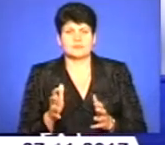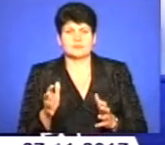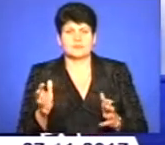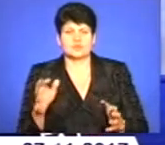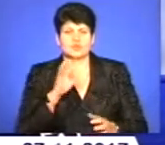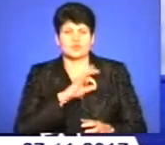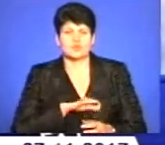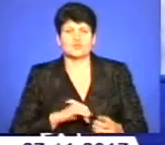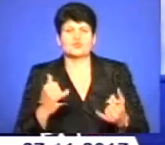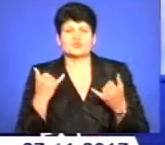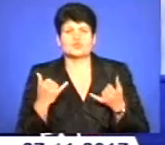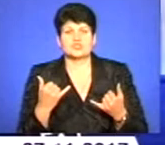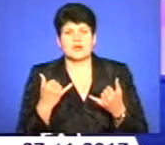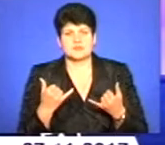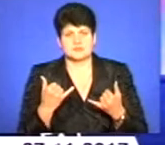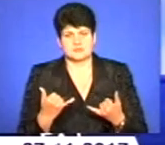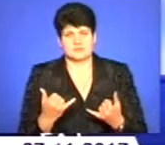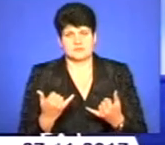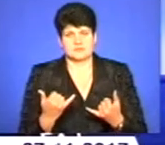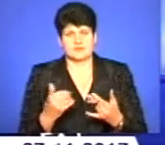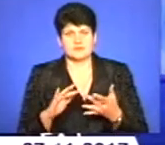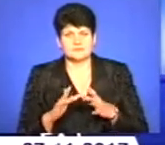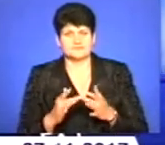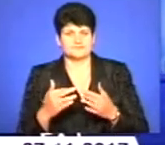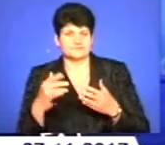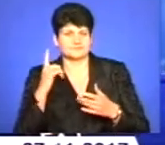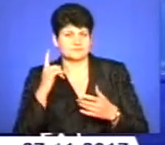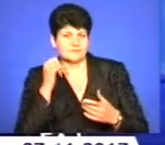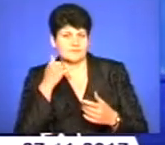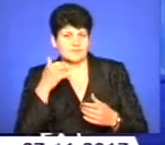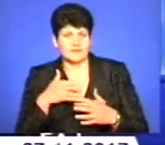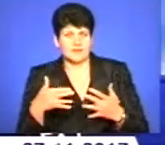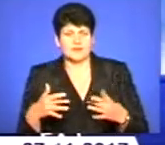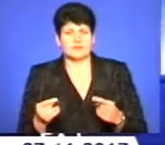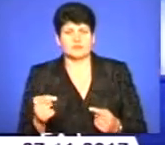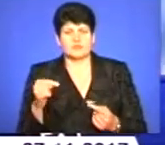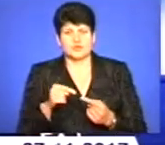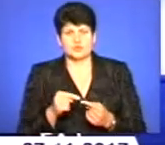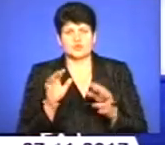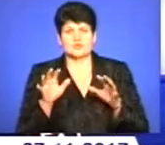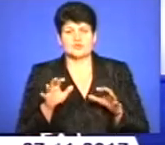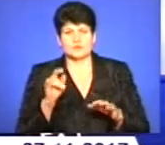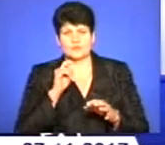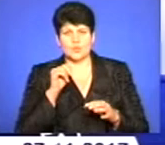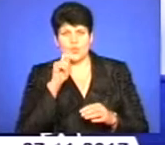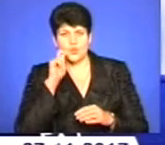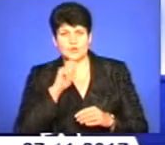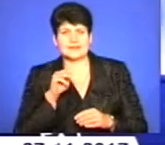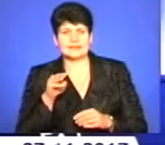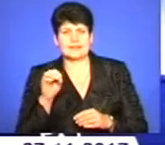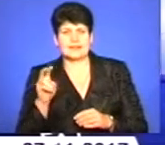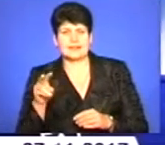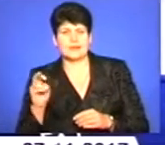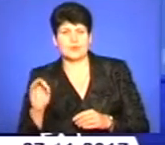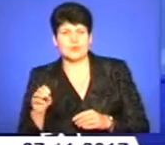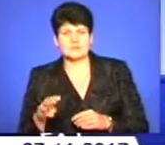користуються сучасними електронними каналами. У зв'язку з цим, у відповідності до чинного законодавства України, «Укртелеком» за